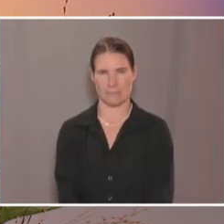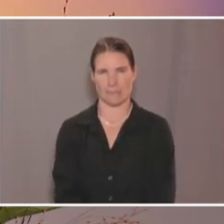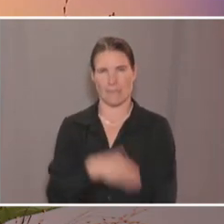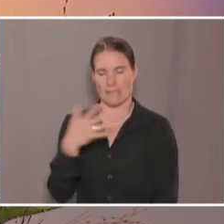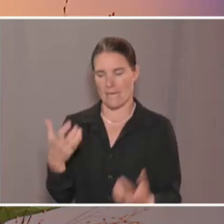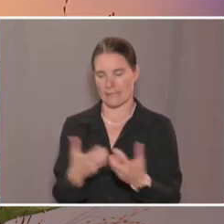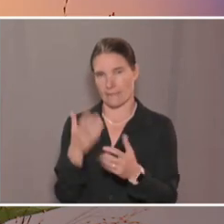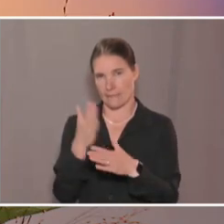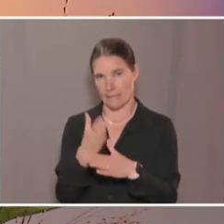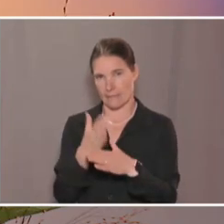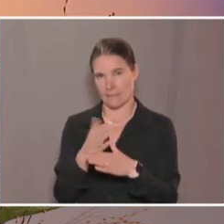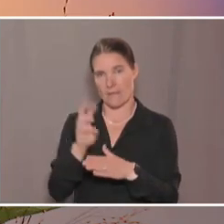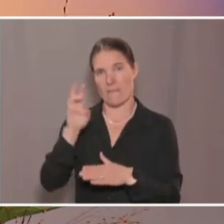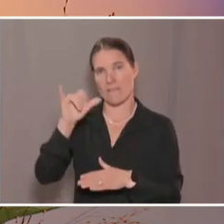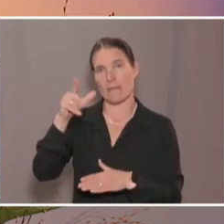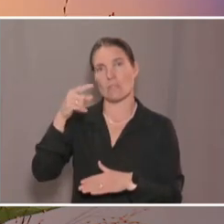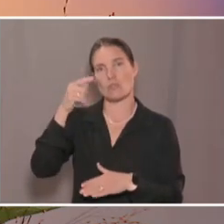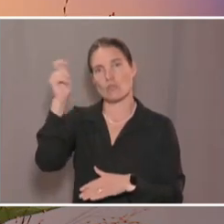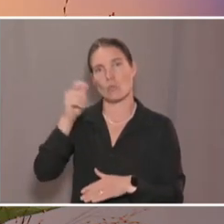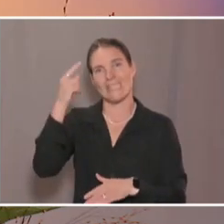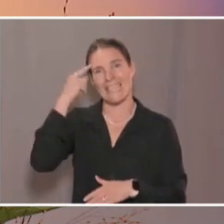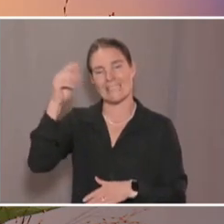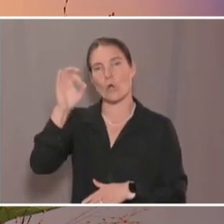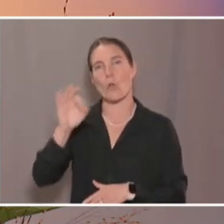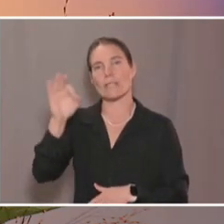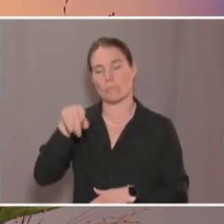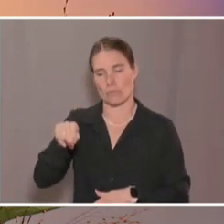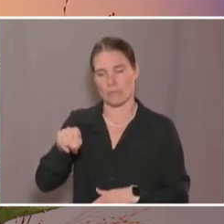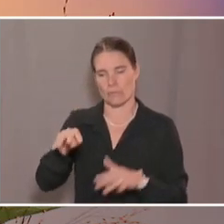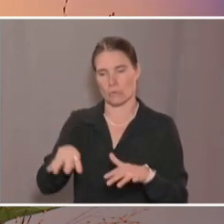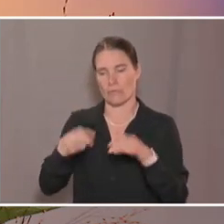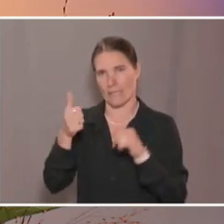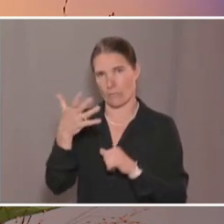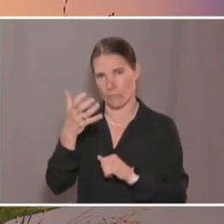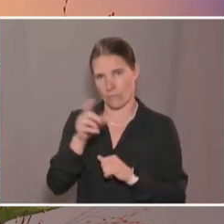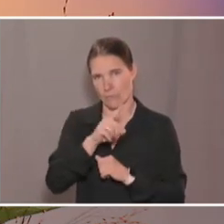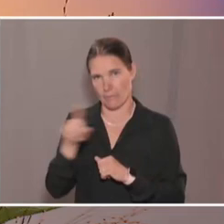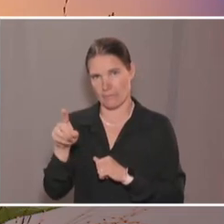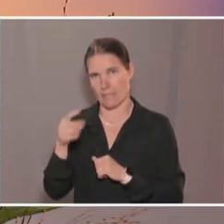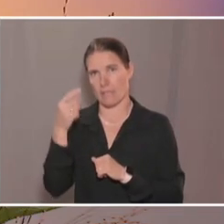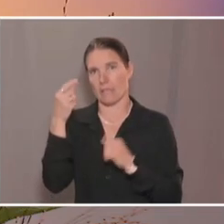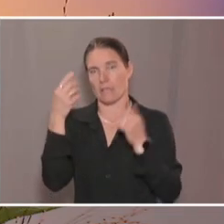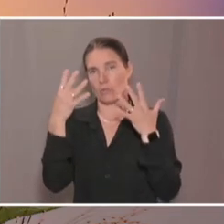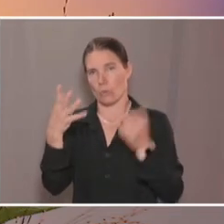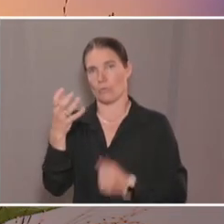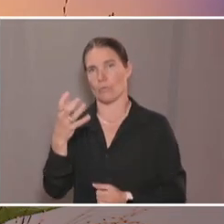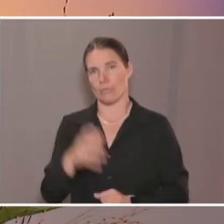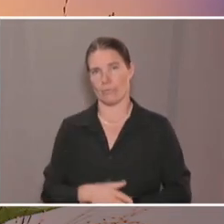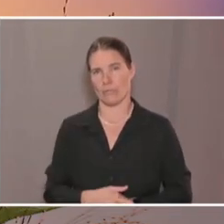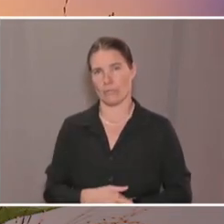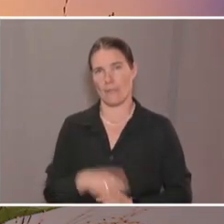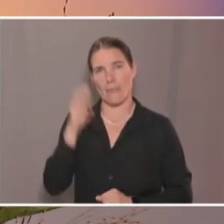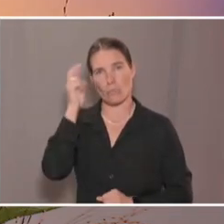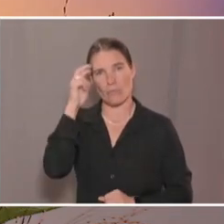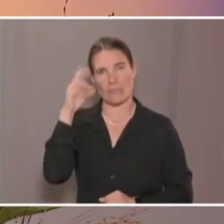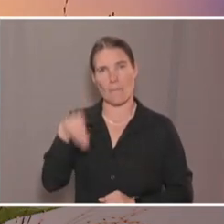Kriegsende wurde Wilhelm Studienrat in Oldenburg. Von 1951 bis 1959 war er Professor an der